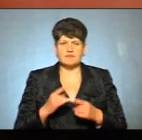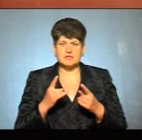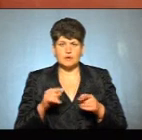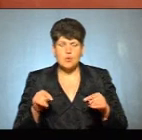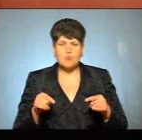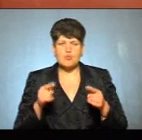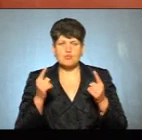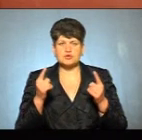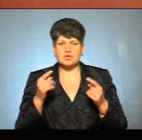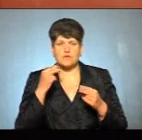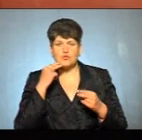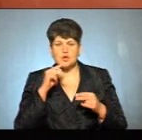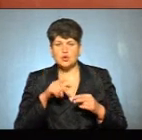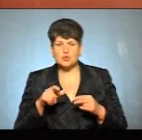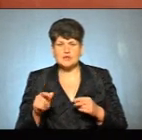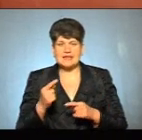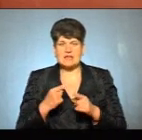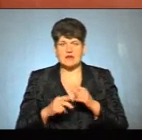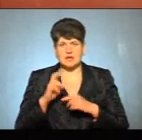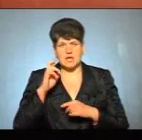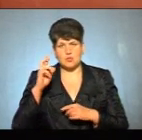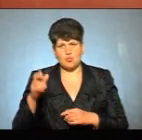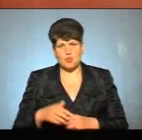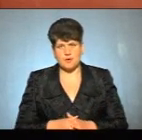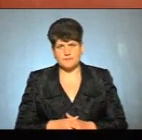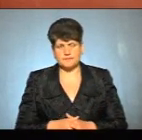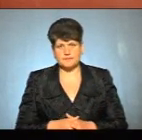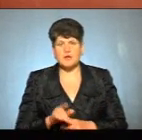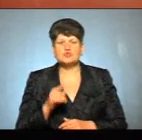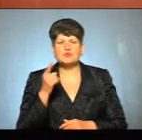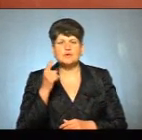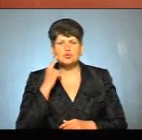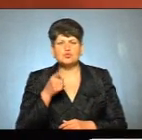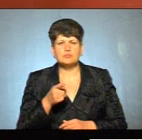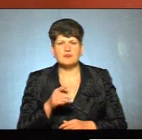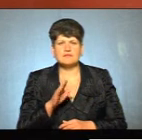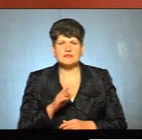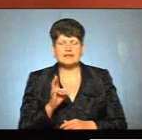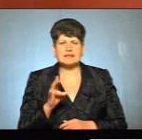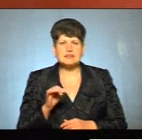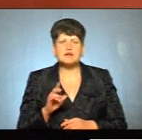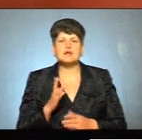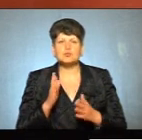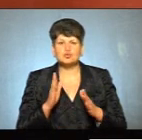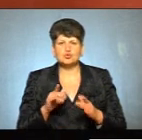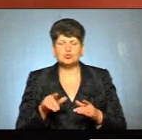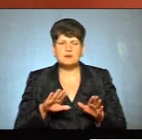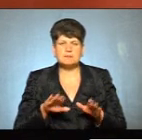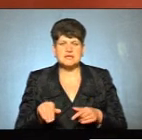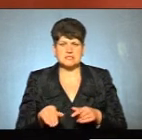в Україні людей, навернення до Бога. А що ви думаєте, Владика Нестор, якими вийдуть люди після